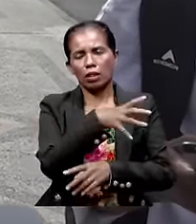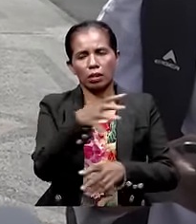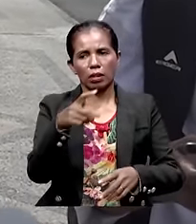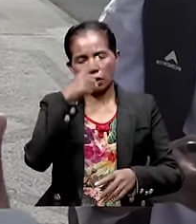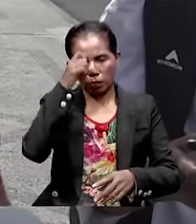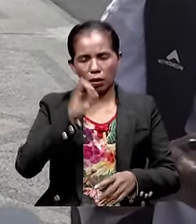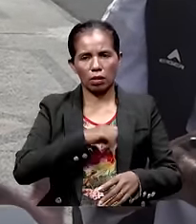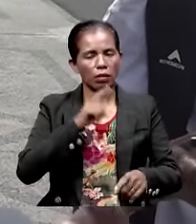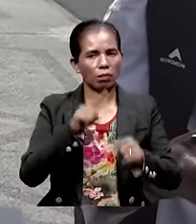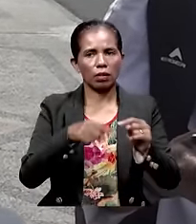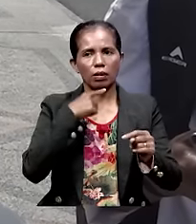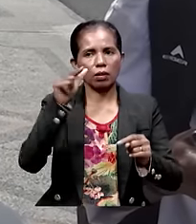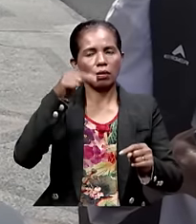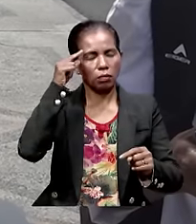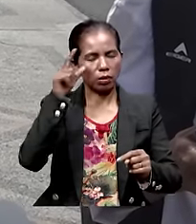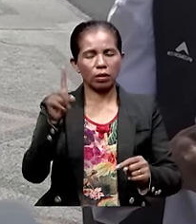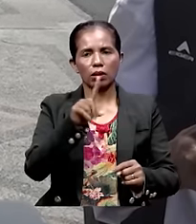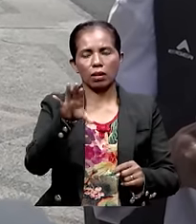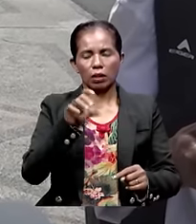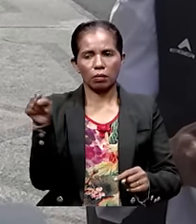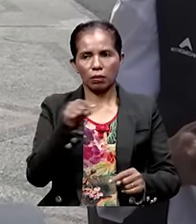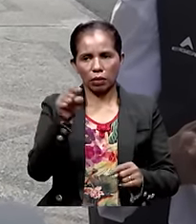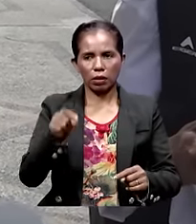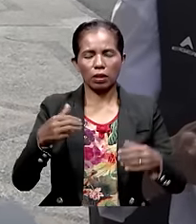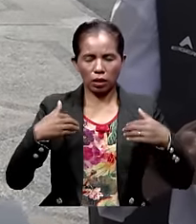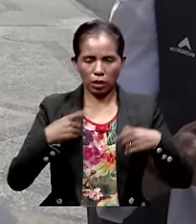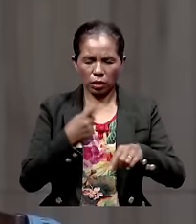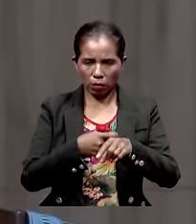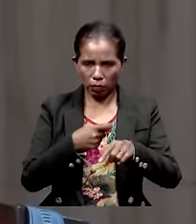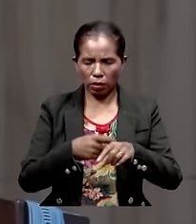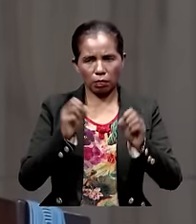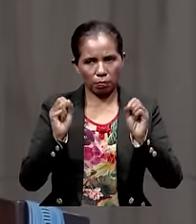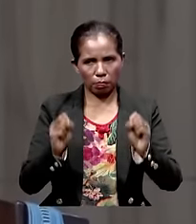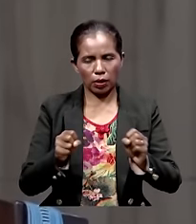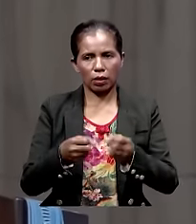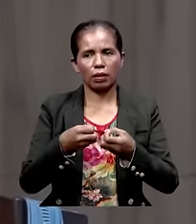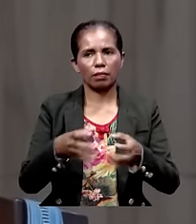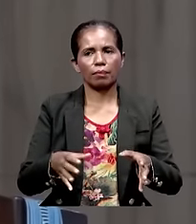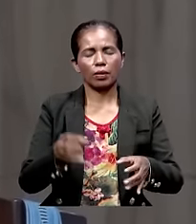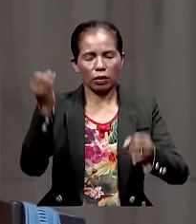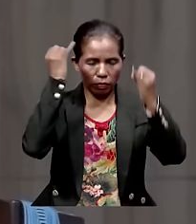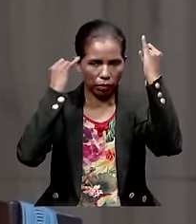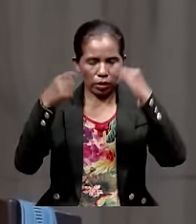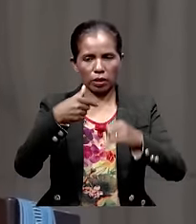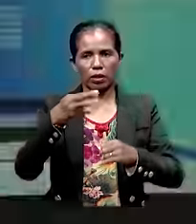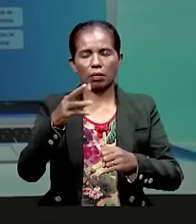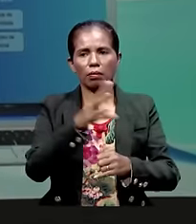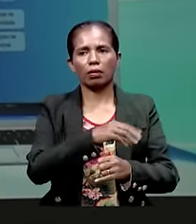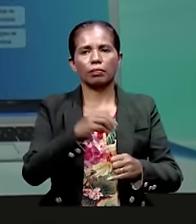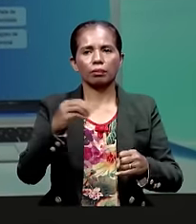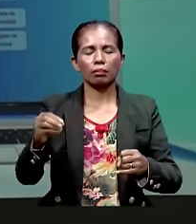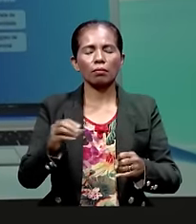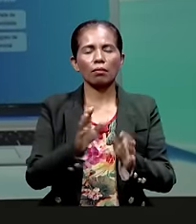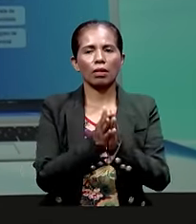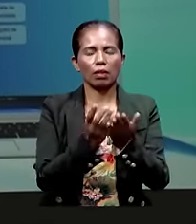la bela hatete kata kita governe 100% dia i momento ide bela mono tuir informasaun ne beziemen asesa i ha akizasaun ba